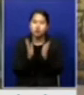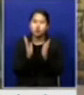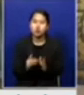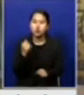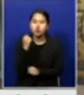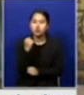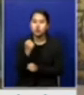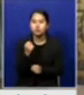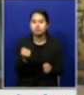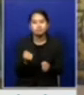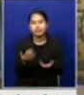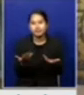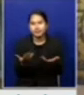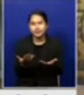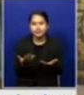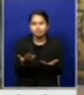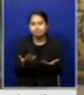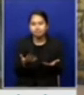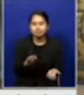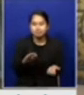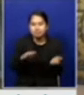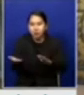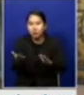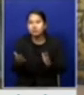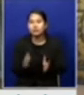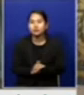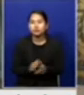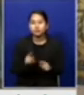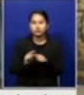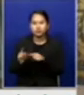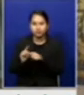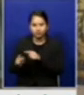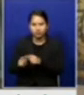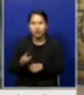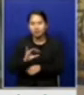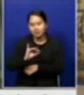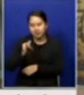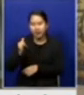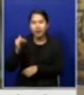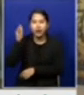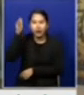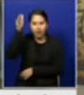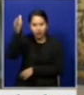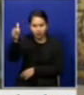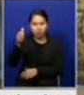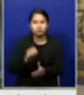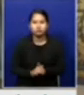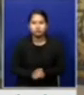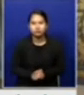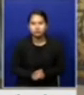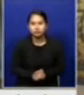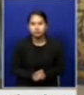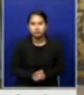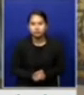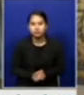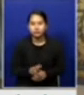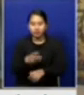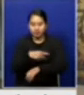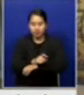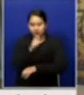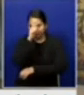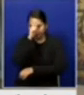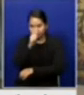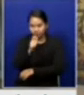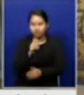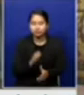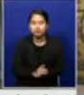นั่นคือจะเกิดขึ้นในอนาคตอันใกล้นี้ท่านประธานที่เคารพครับผมอยากเห็นการบริ